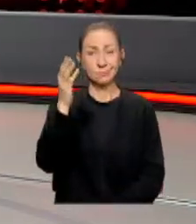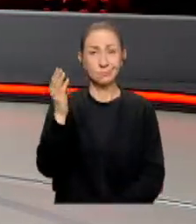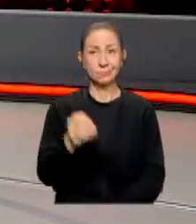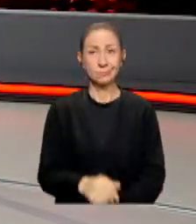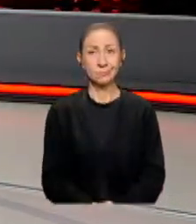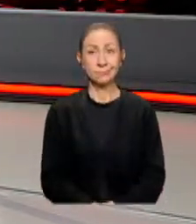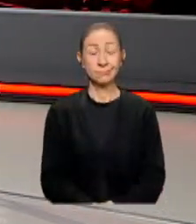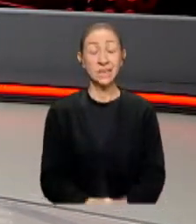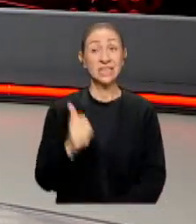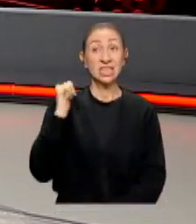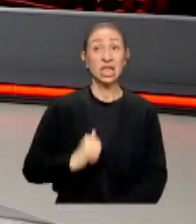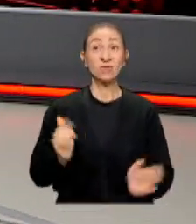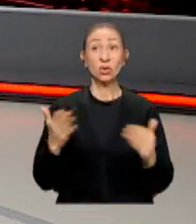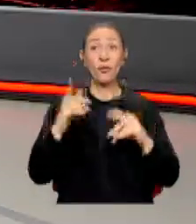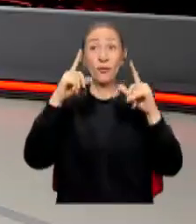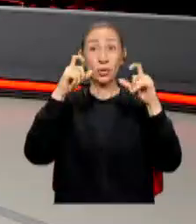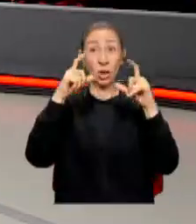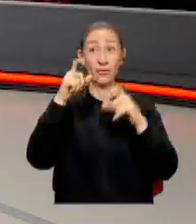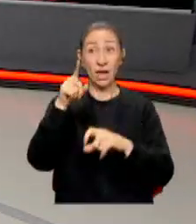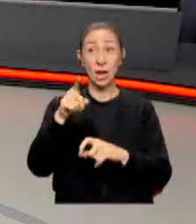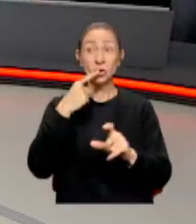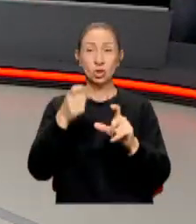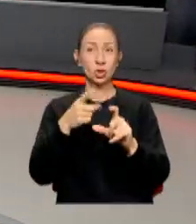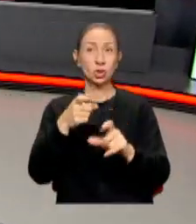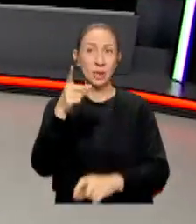burada Savcı odasından fotoğrafa